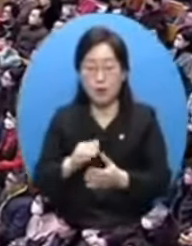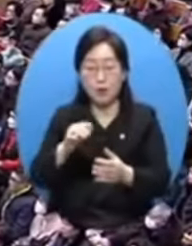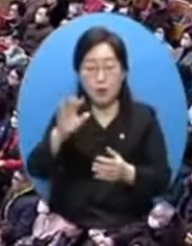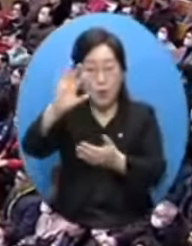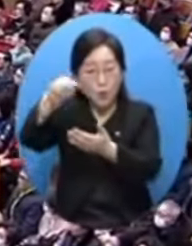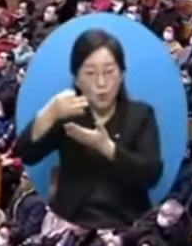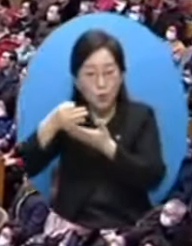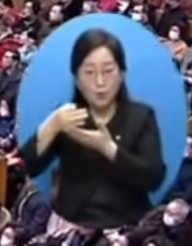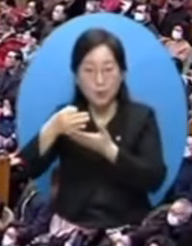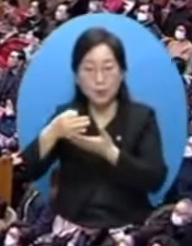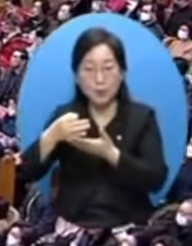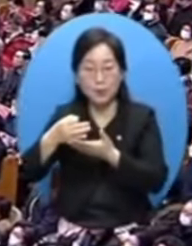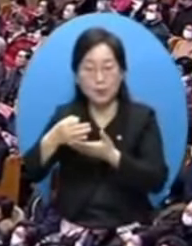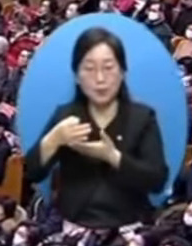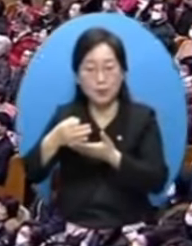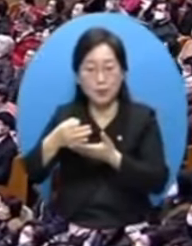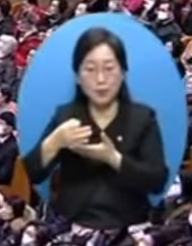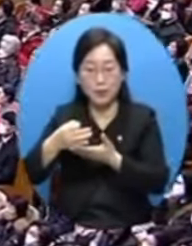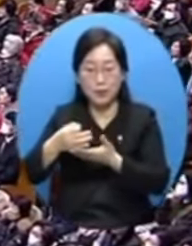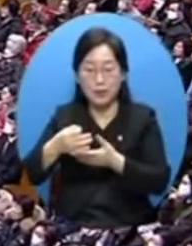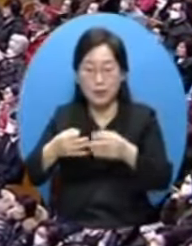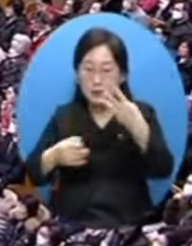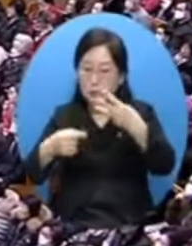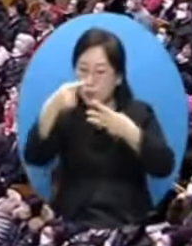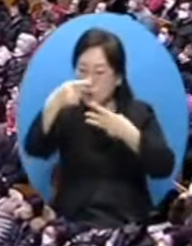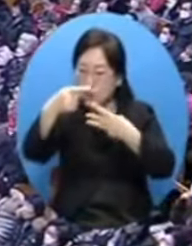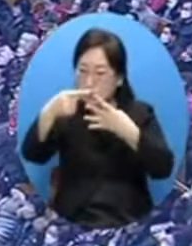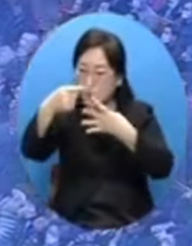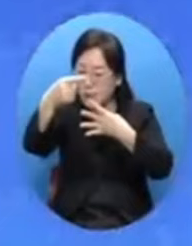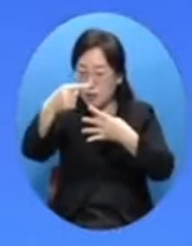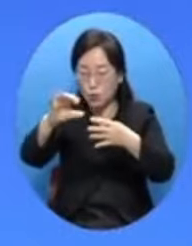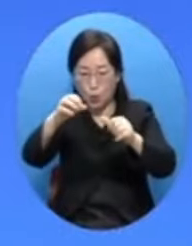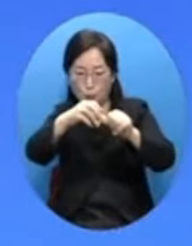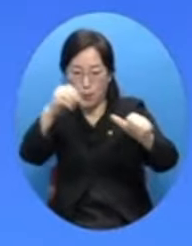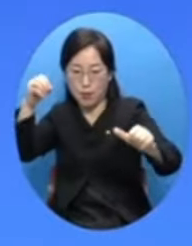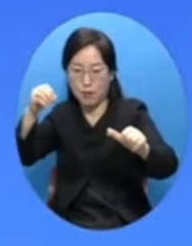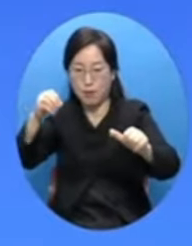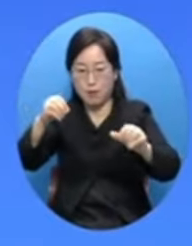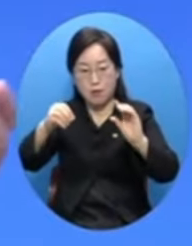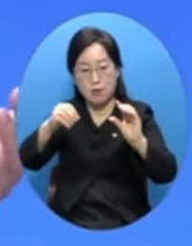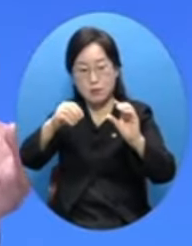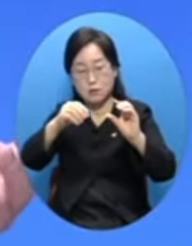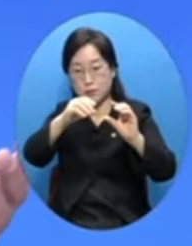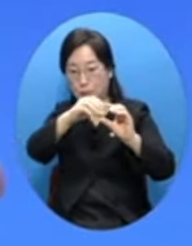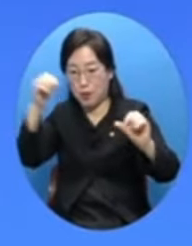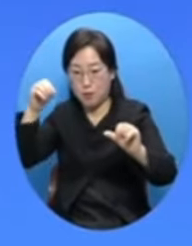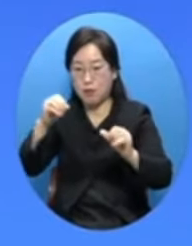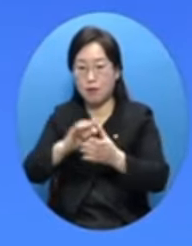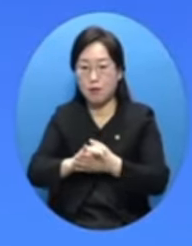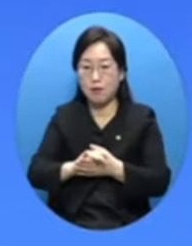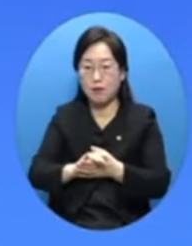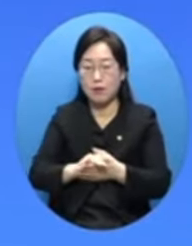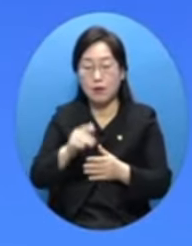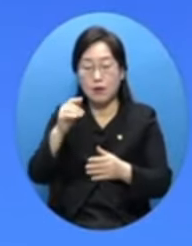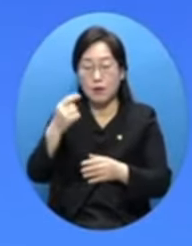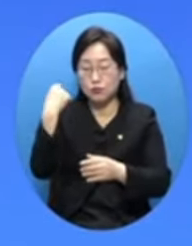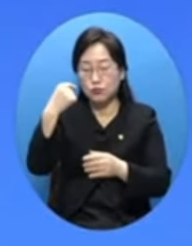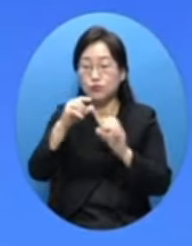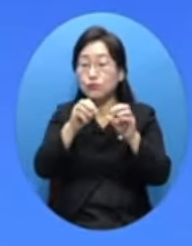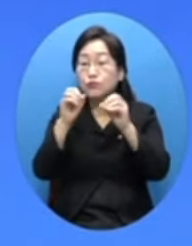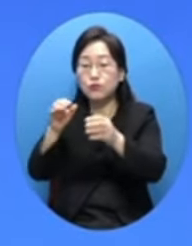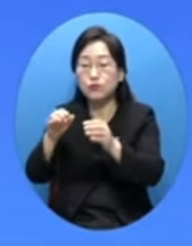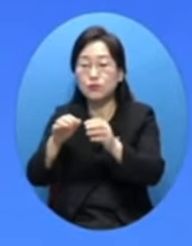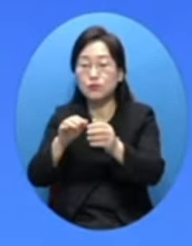수입에 거의 3분 4 띄어서 많은 쉽도 아닌데 성경 사람을 후원하기